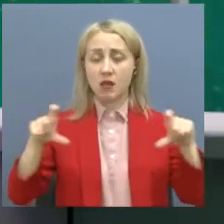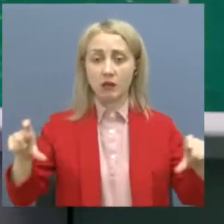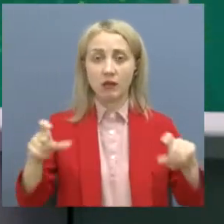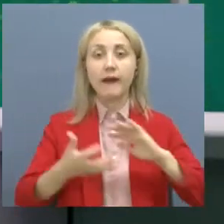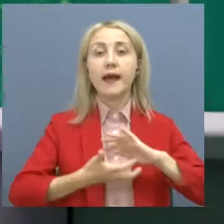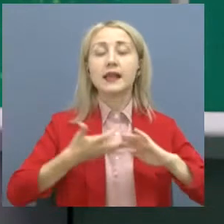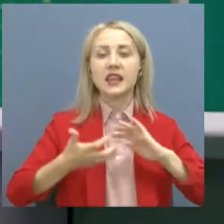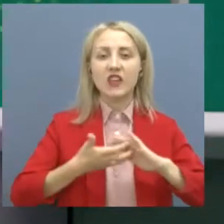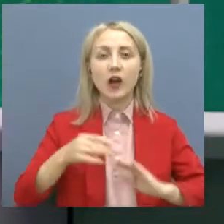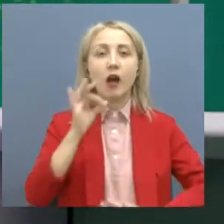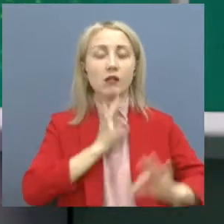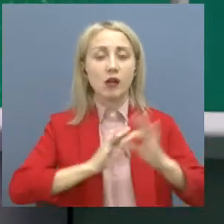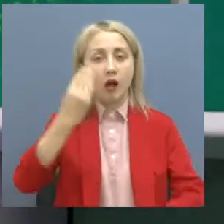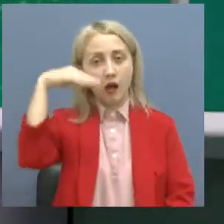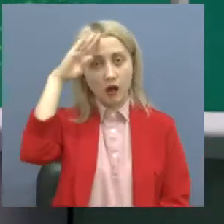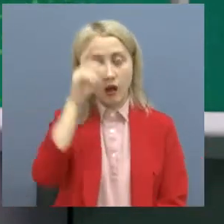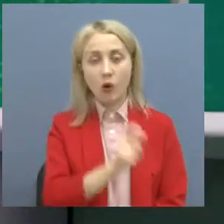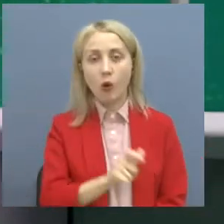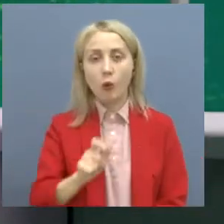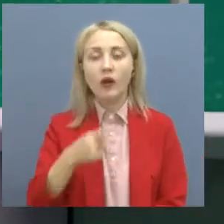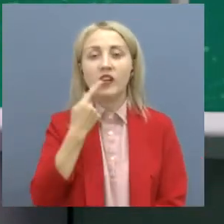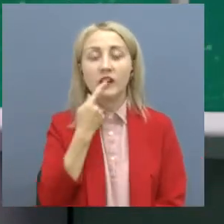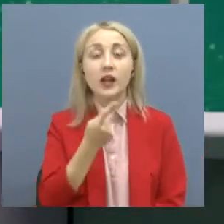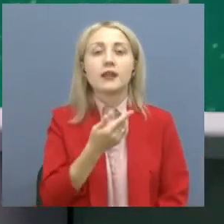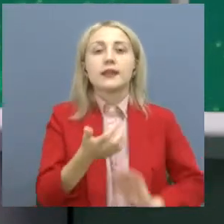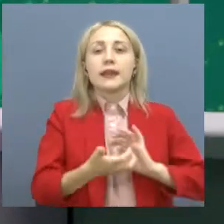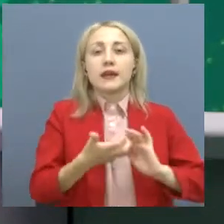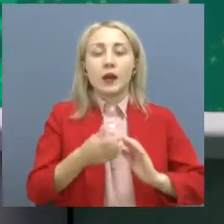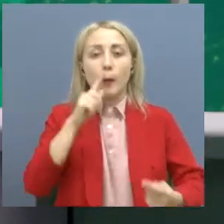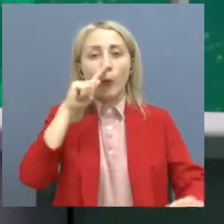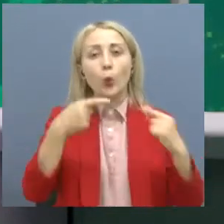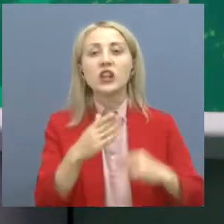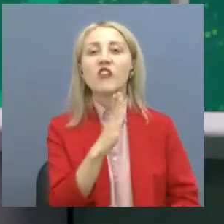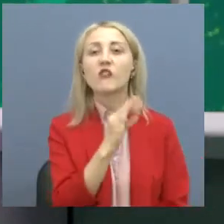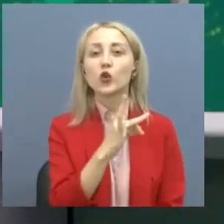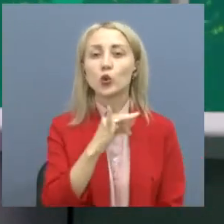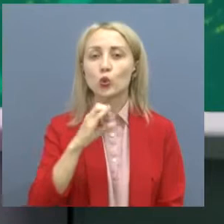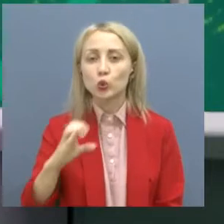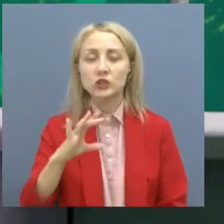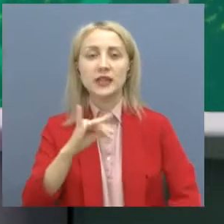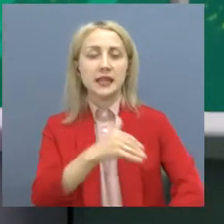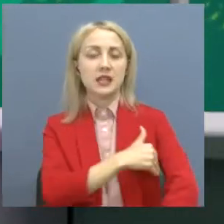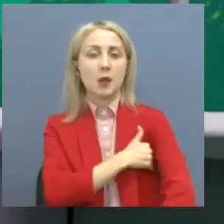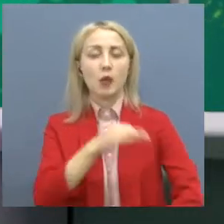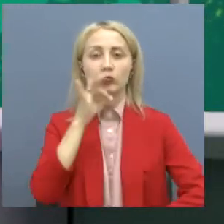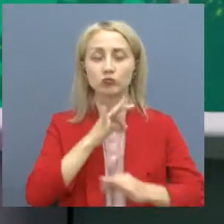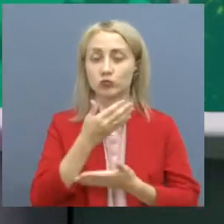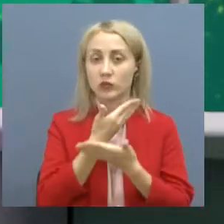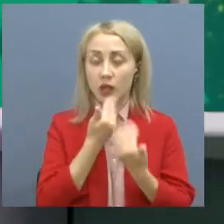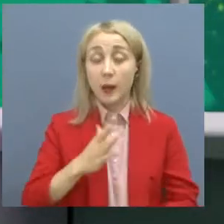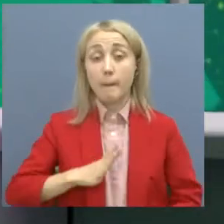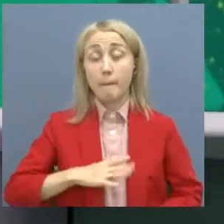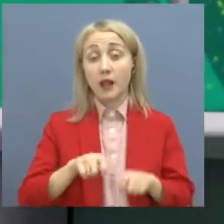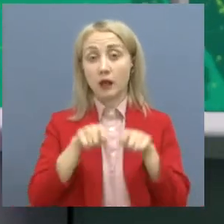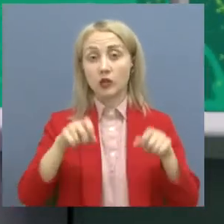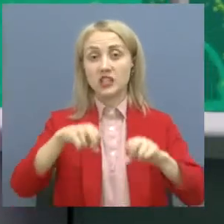жеткізілетіндігін айтуды. Дәрі-дәрмек тапшылығын ақмолалықтар да сезінді. Өңірде вирусқа қарсы және дене қызуын түсіруге арналған дәрілер жетіспейді.